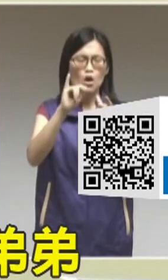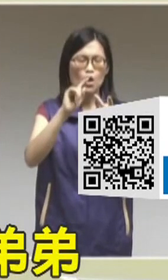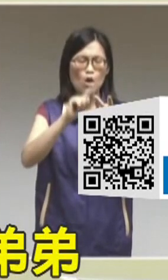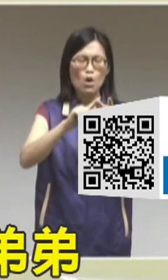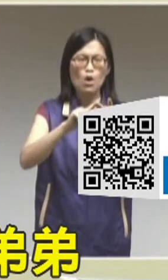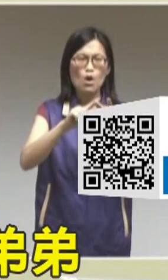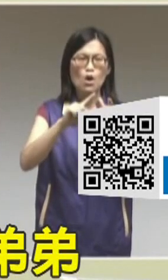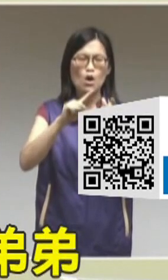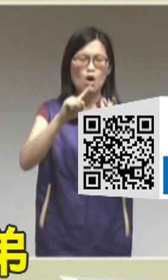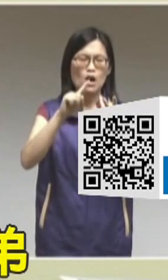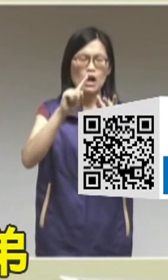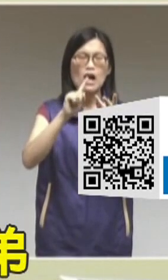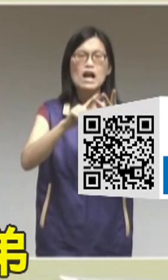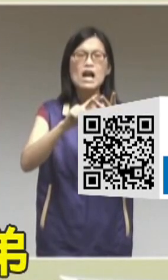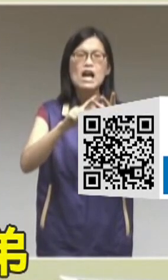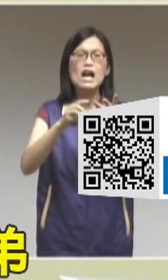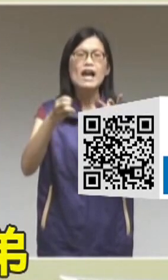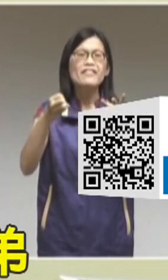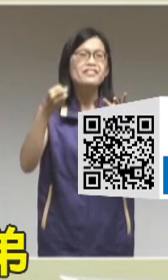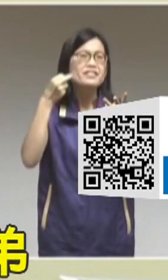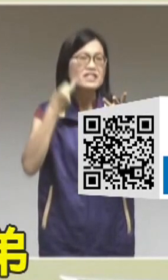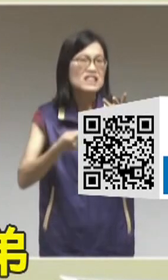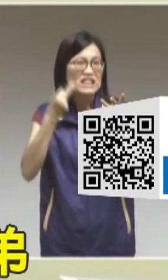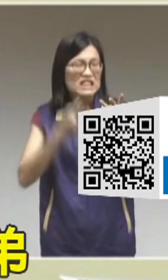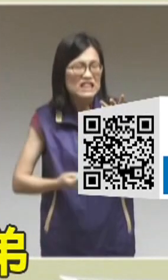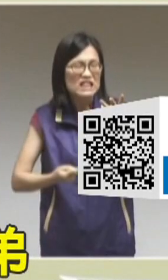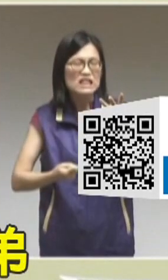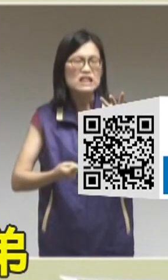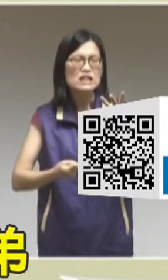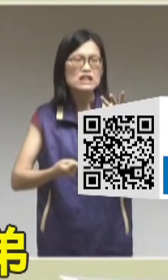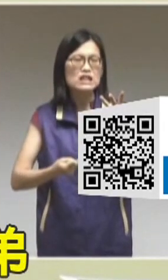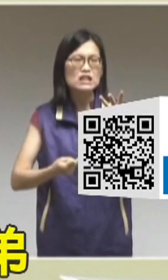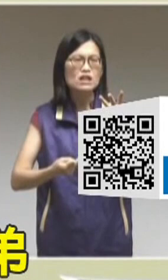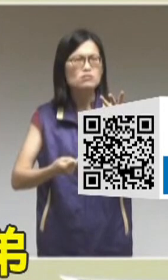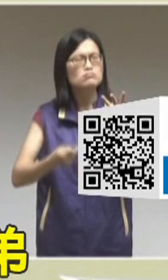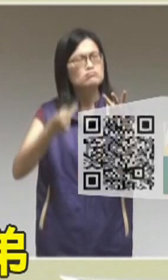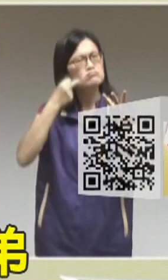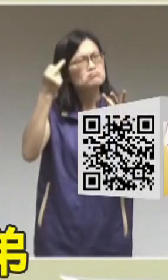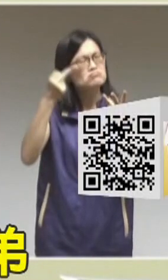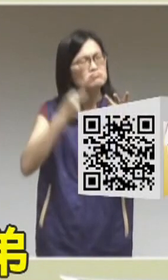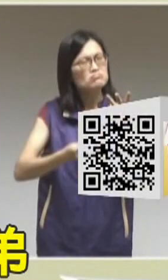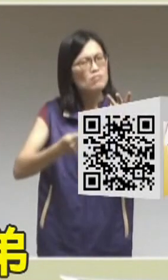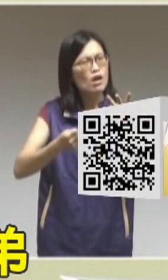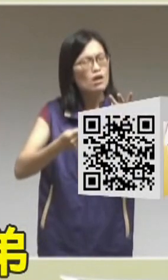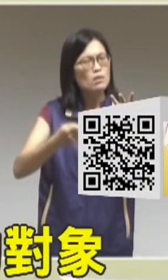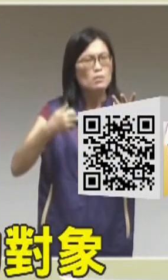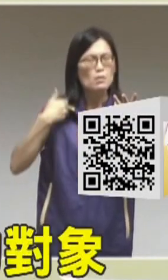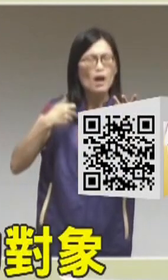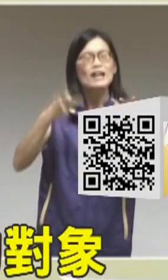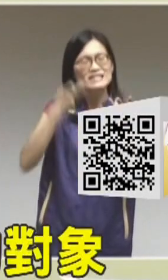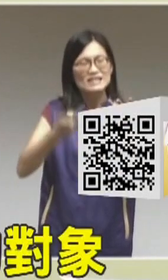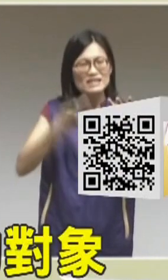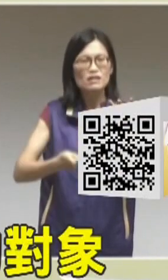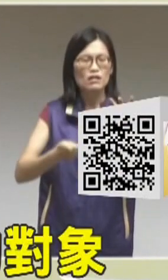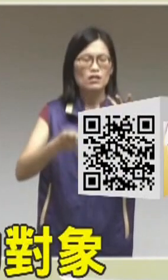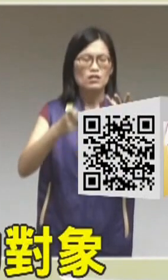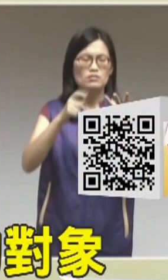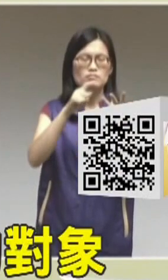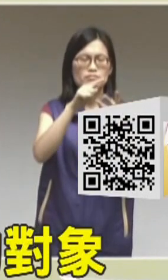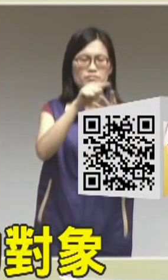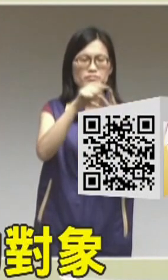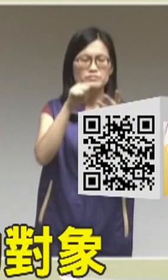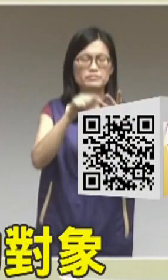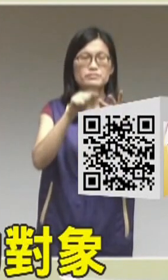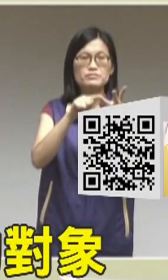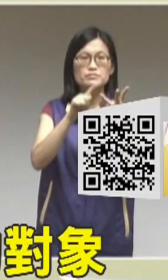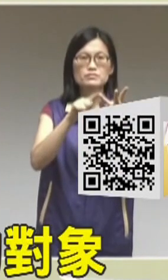应该是弟弟哈，那应该是哥哥还是弟弟哈，弟弟哈，是